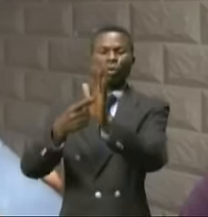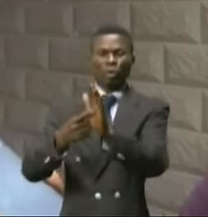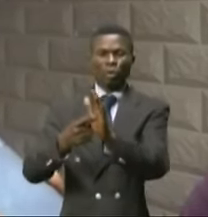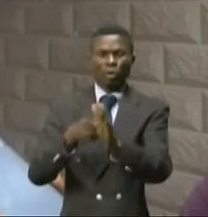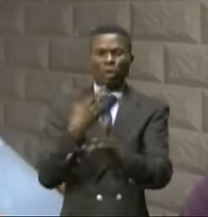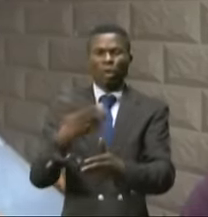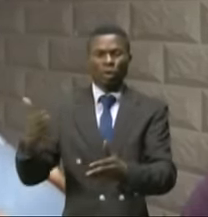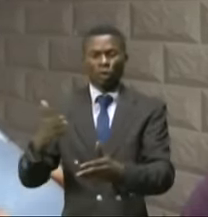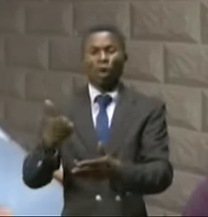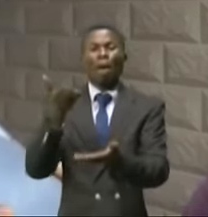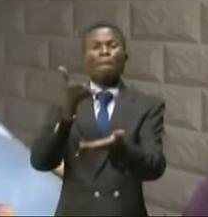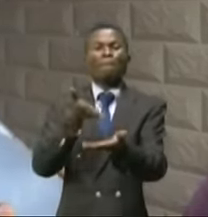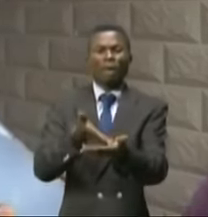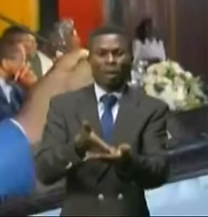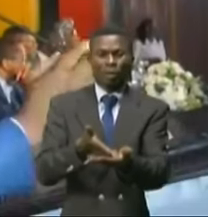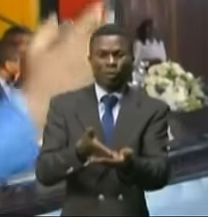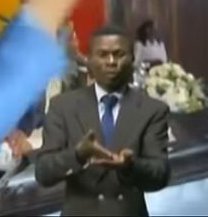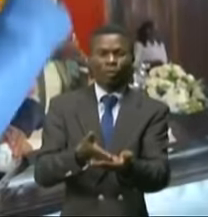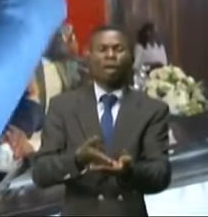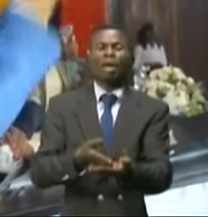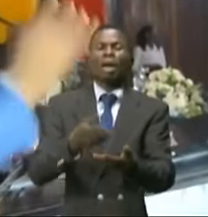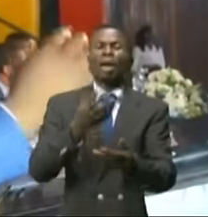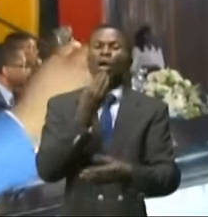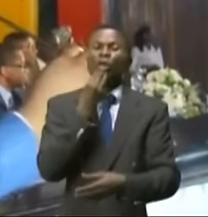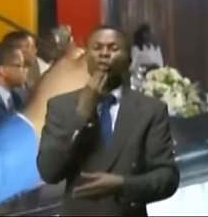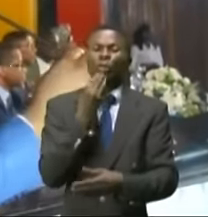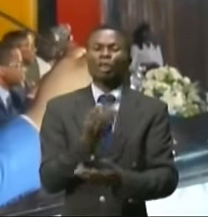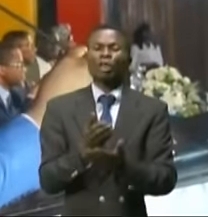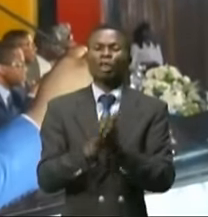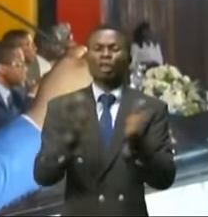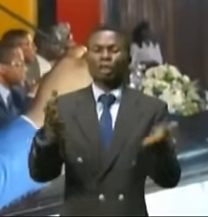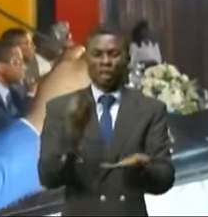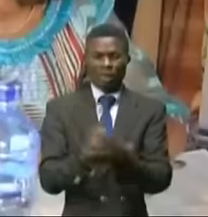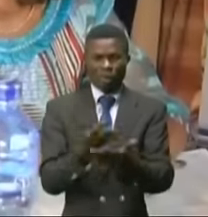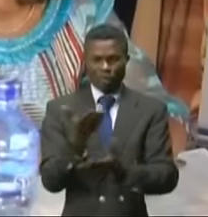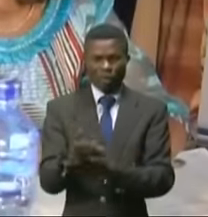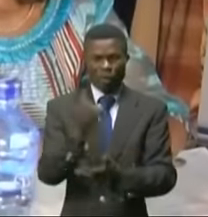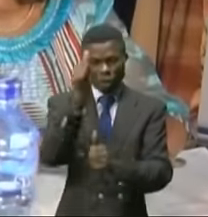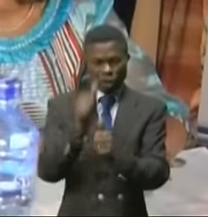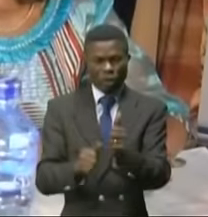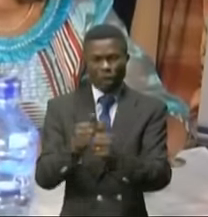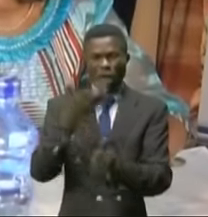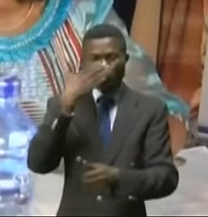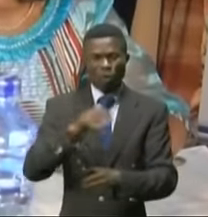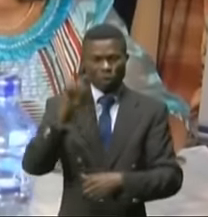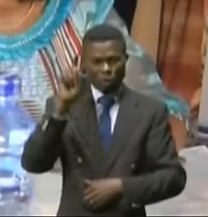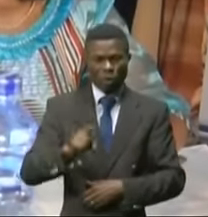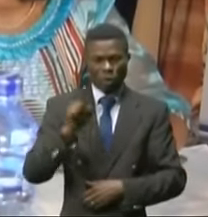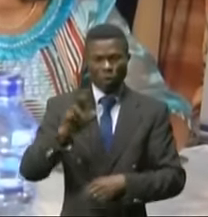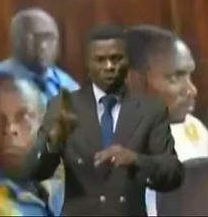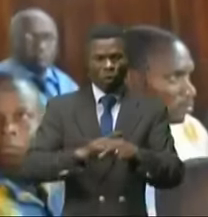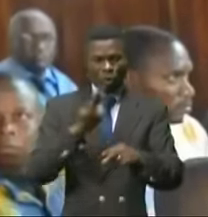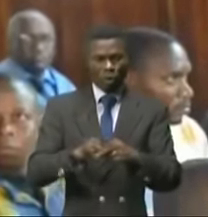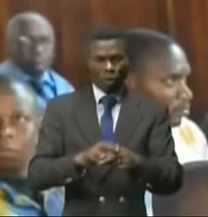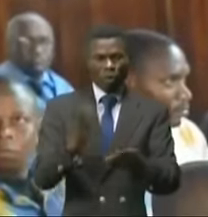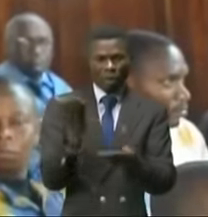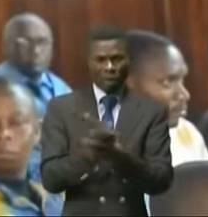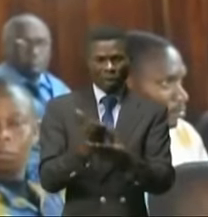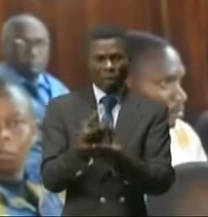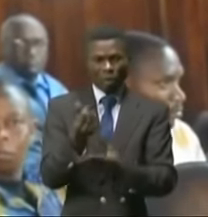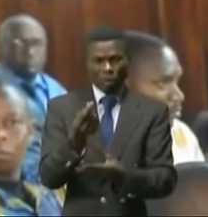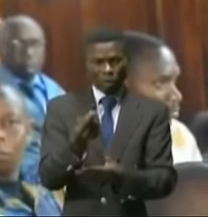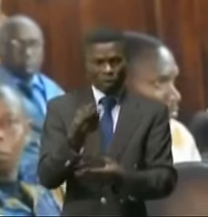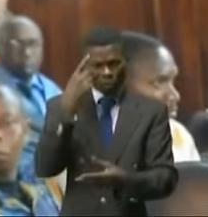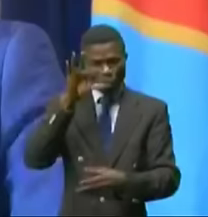éléments de justification auprès de l'IGF. Bénéficiaire de ces fonds, chaque établissement est donc appelé à utiliser cette somme allouée pour